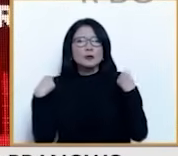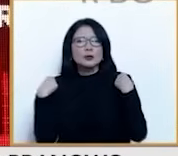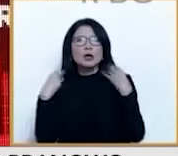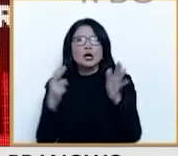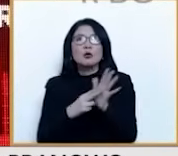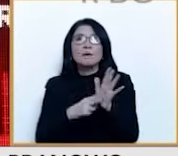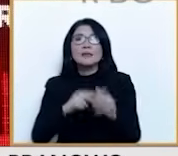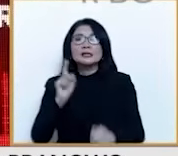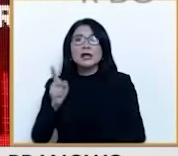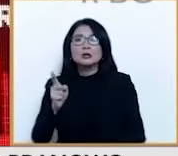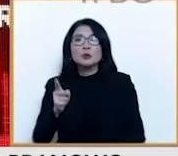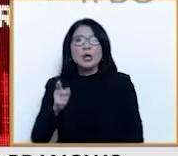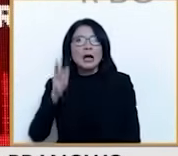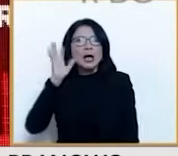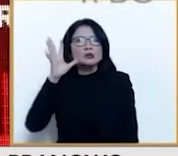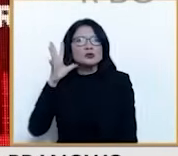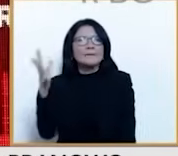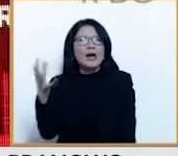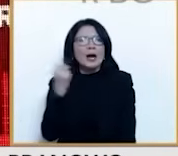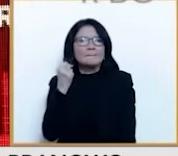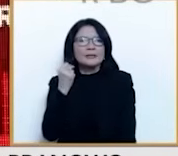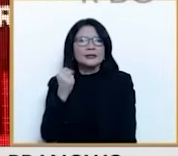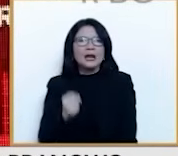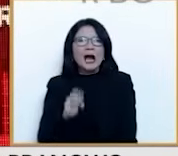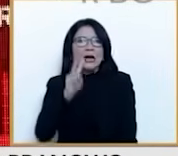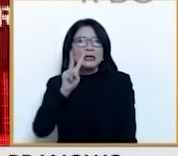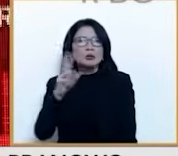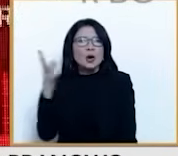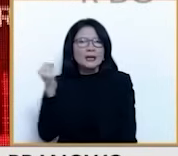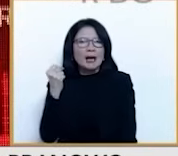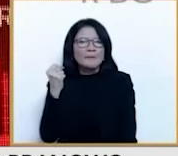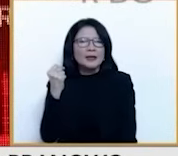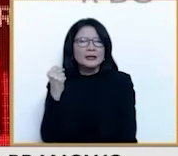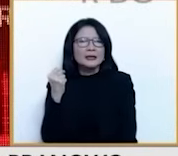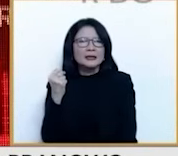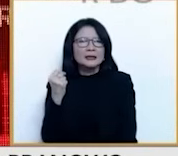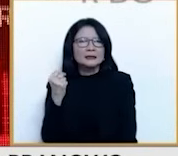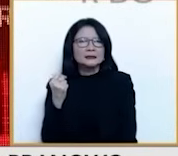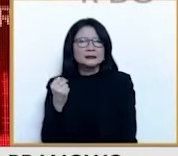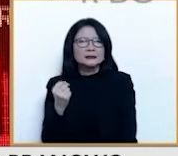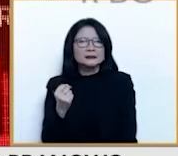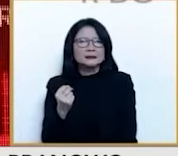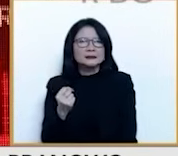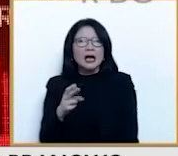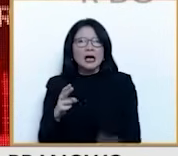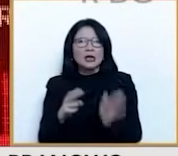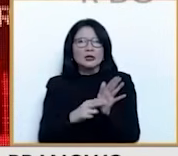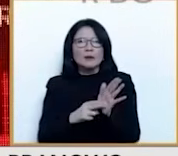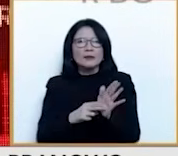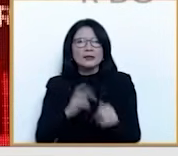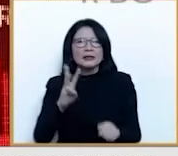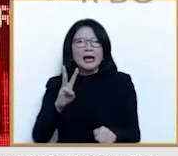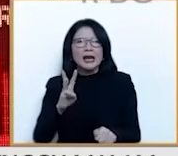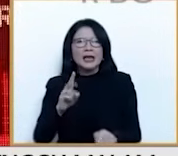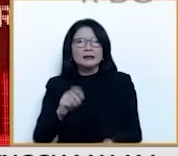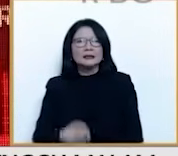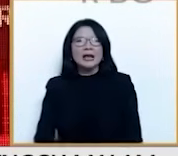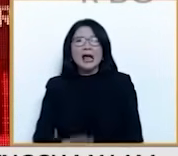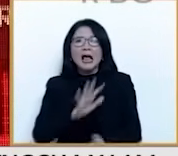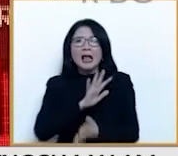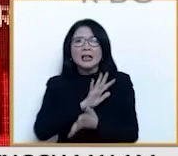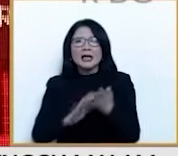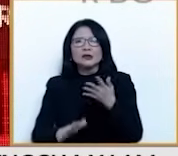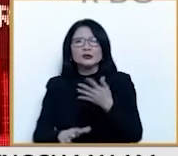urut 1 yang sudah memberikan tanggapan. Ada 2 tanggapan dari calon gubernur nomor urut 3 dan 1 yang langsung saja